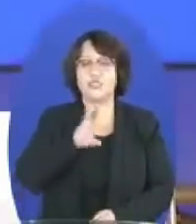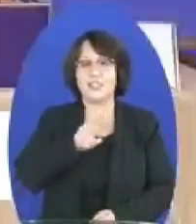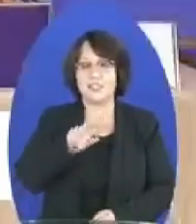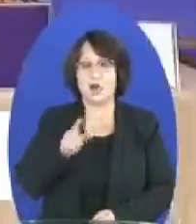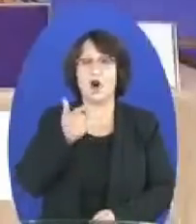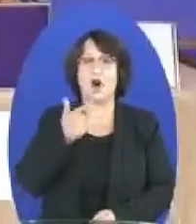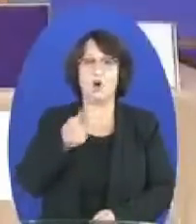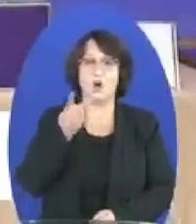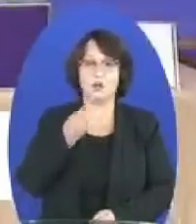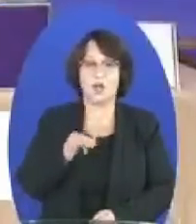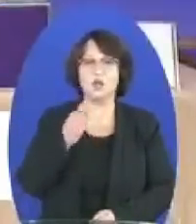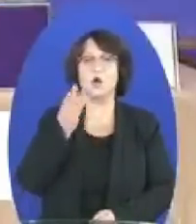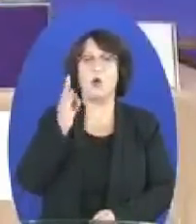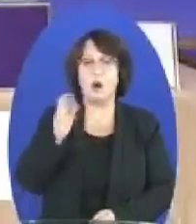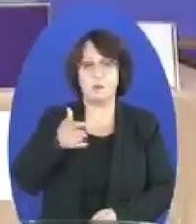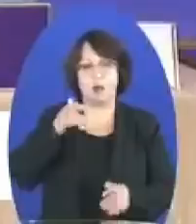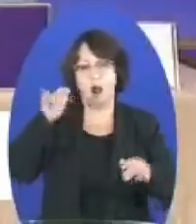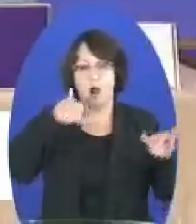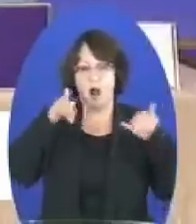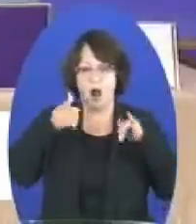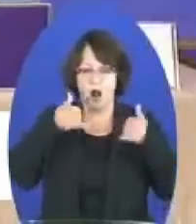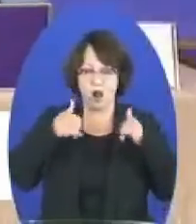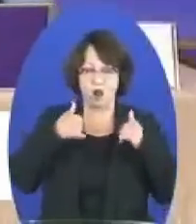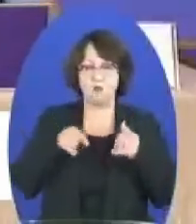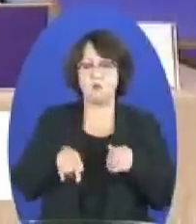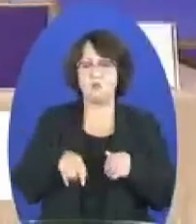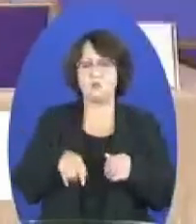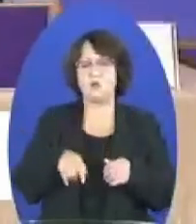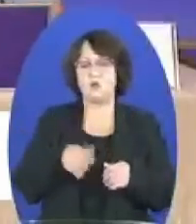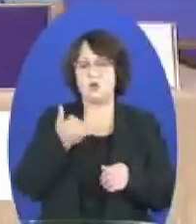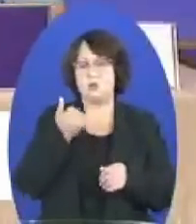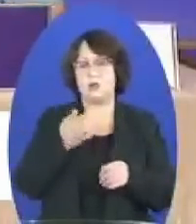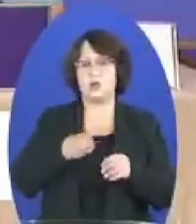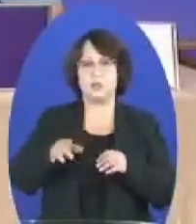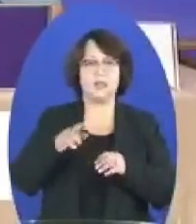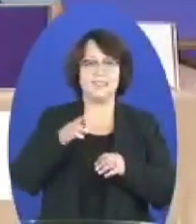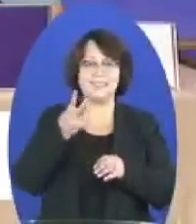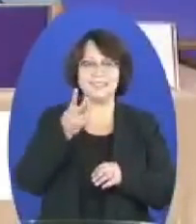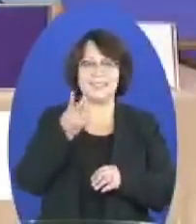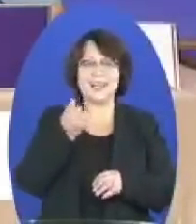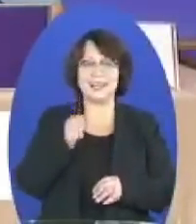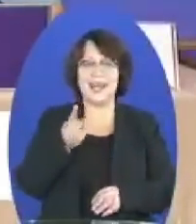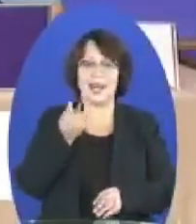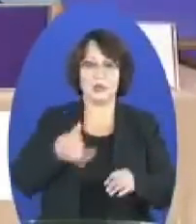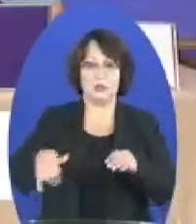аймагуудад усны ослын дуудлага ирсэн байна. Өнөөдрийн байдлаар нийслэлийн Налайх дүүргийн нутаг дэвсгэр